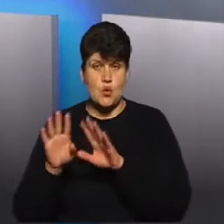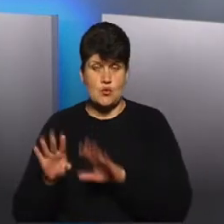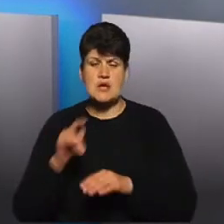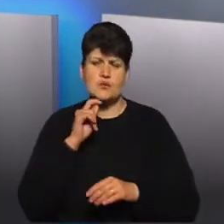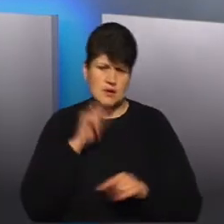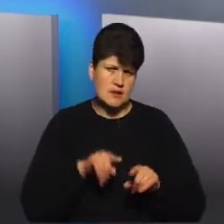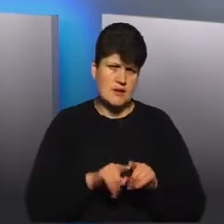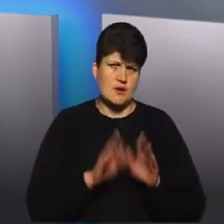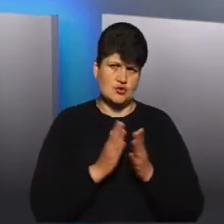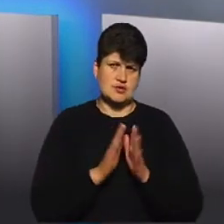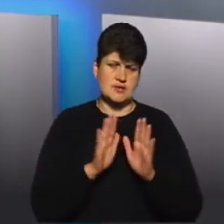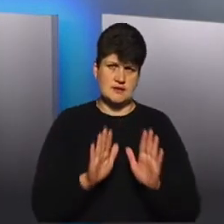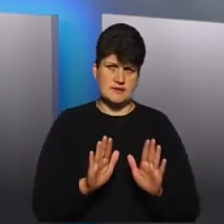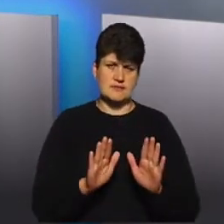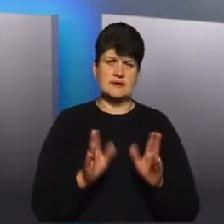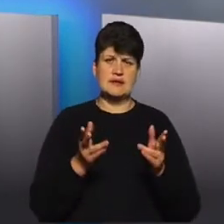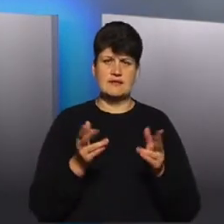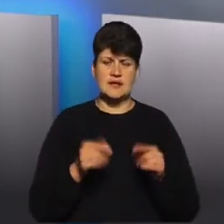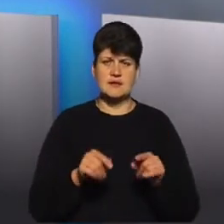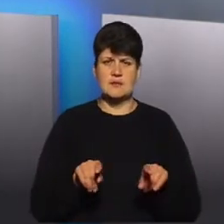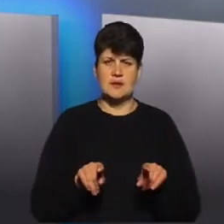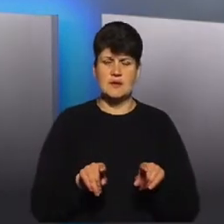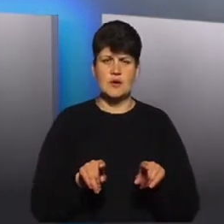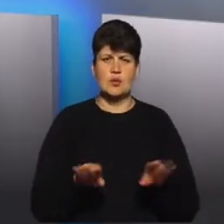порівнювати одної сфери, одної позиції.